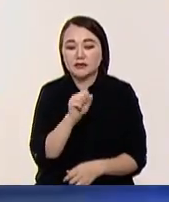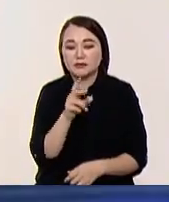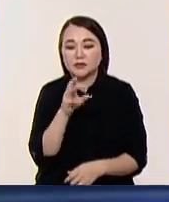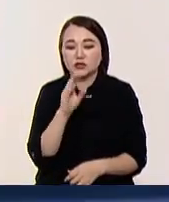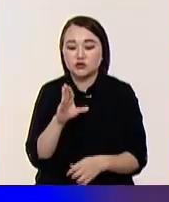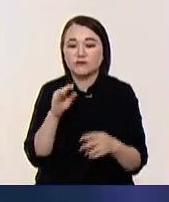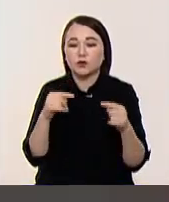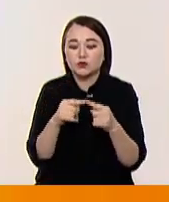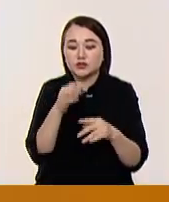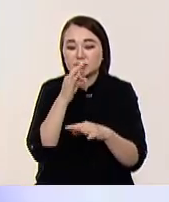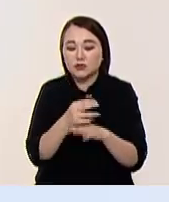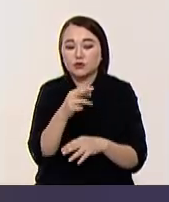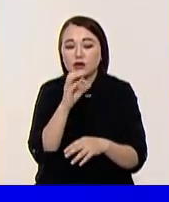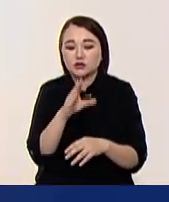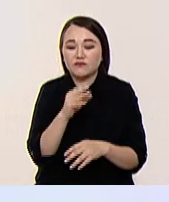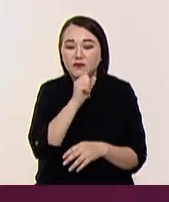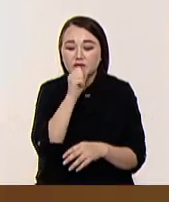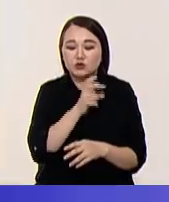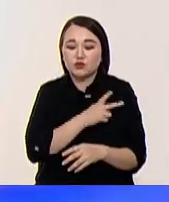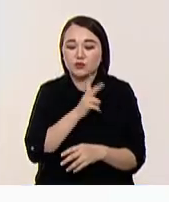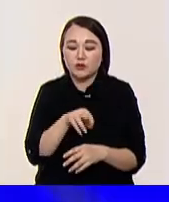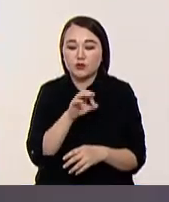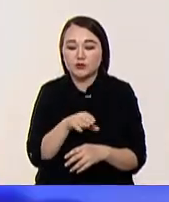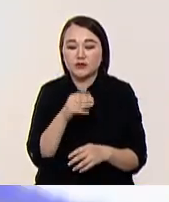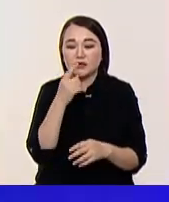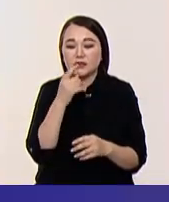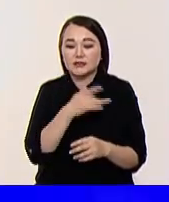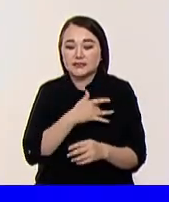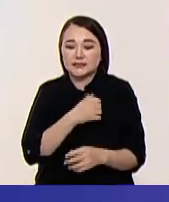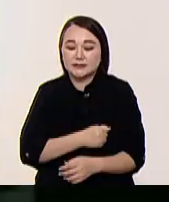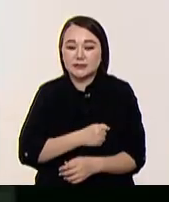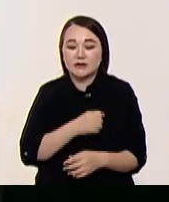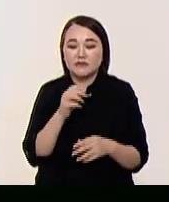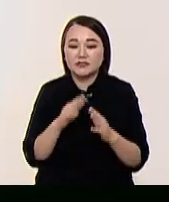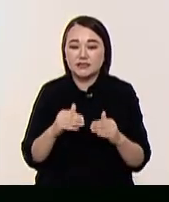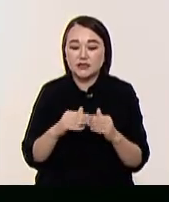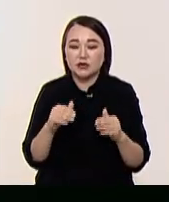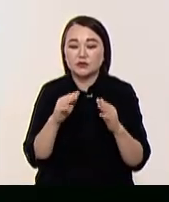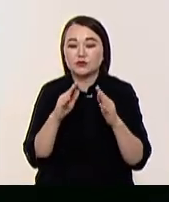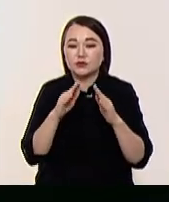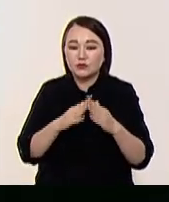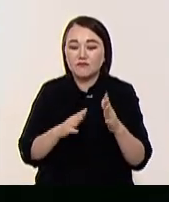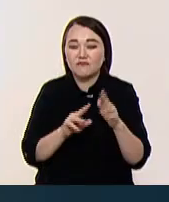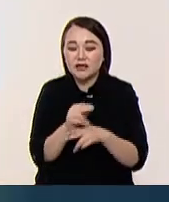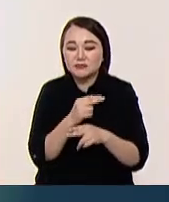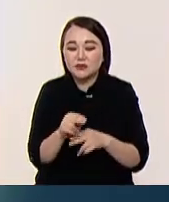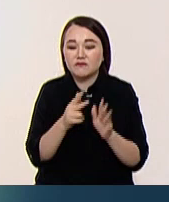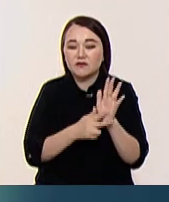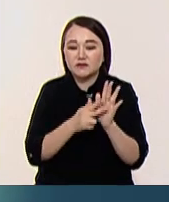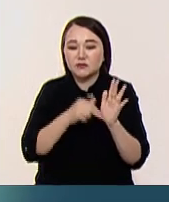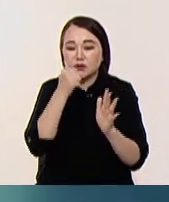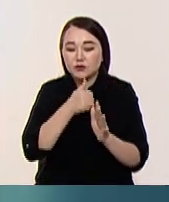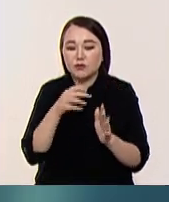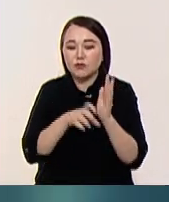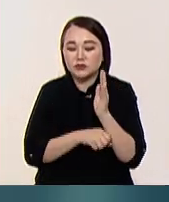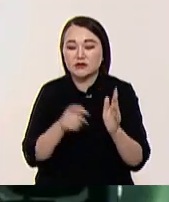Кудряшов. По словам Кудряшова, певец умер от обширного инфаркта. Воспитанник детского дома обрел популярность в конце 80-х после